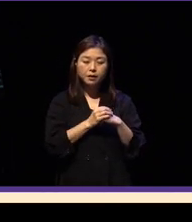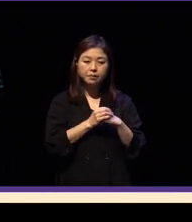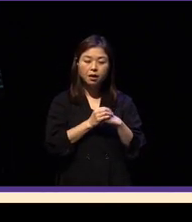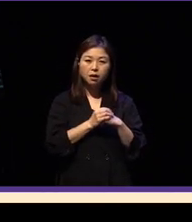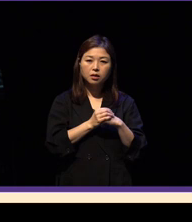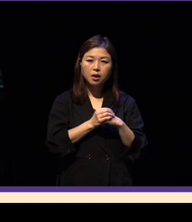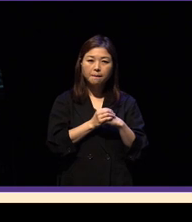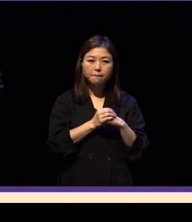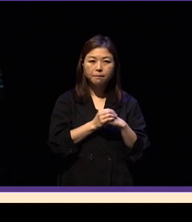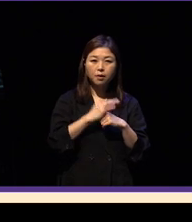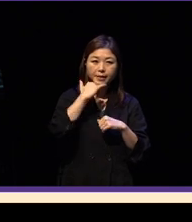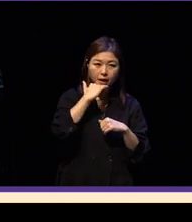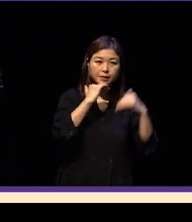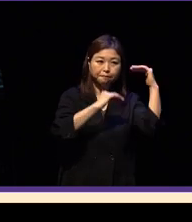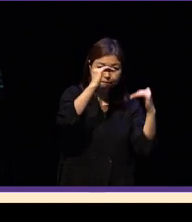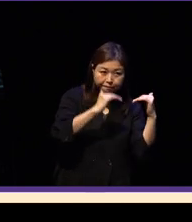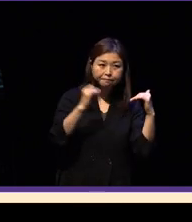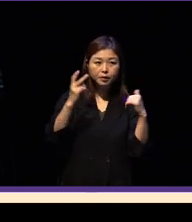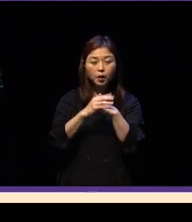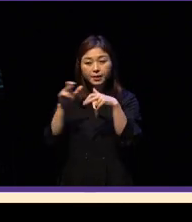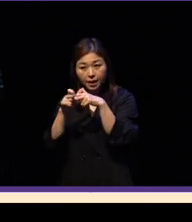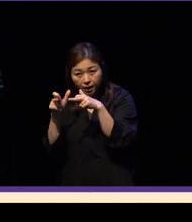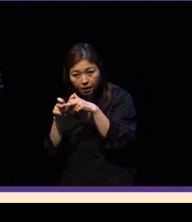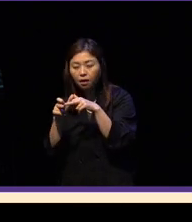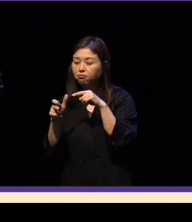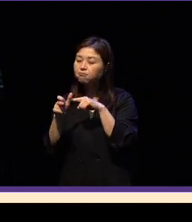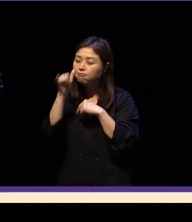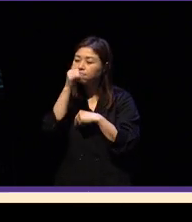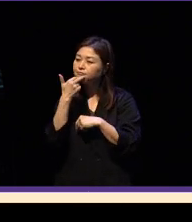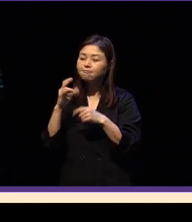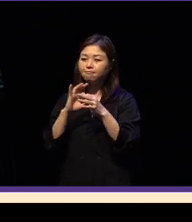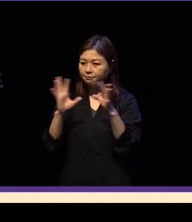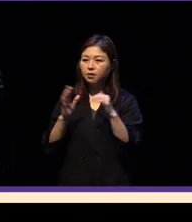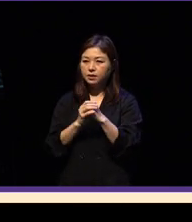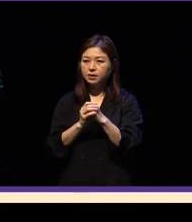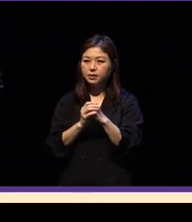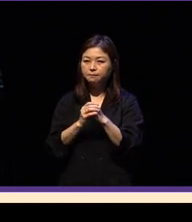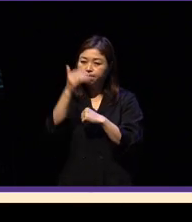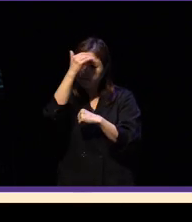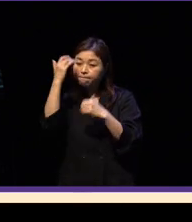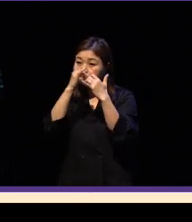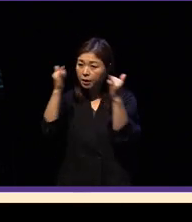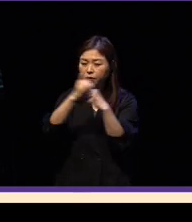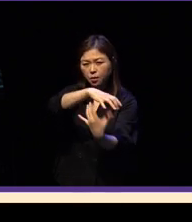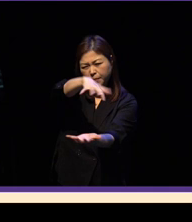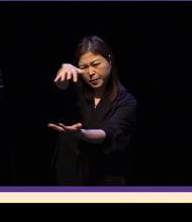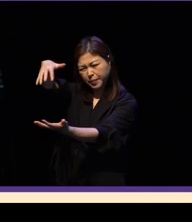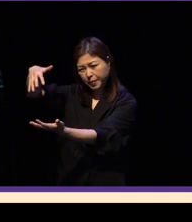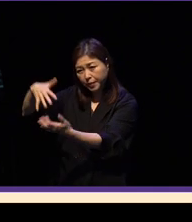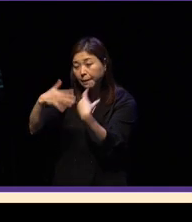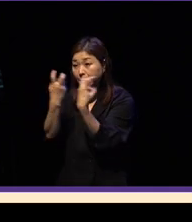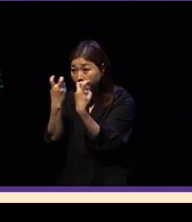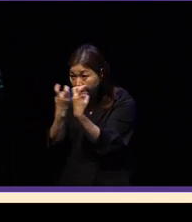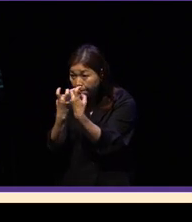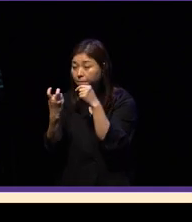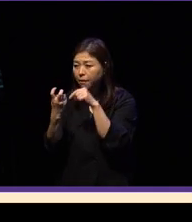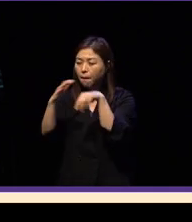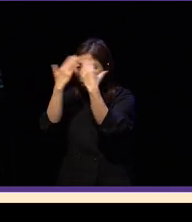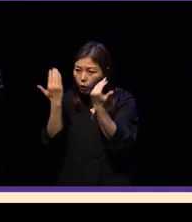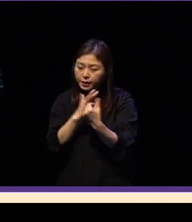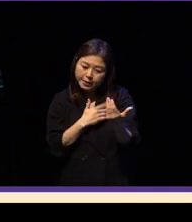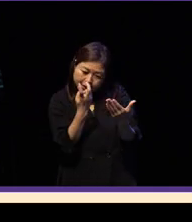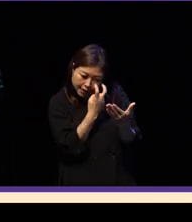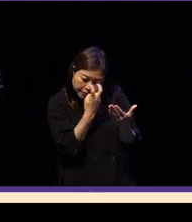다양성을 고려한 구체적인 관객 모집 방법과 계획들을 저희가 심의의 기준에